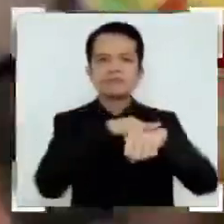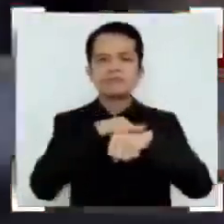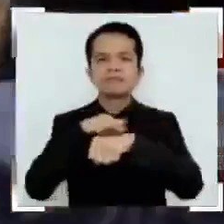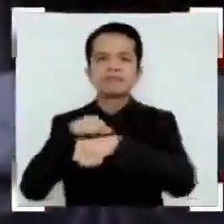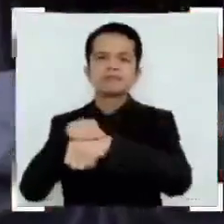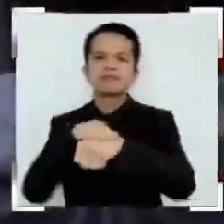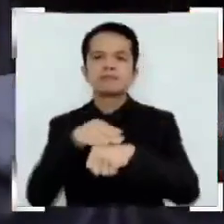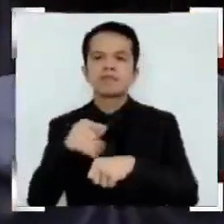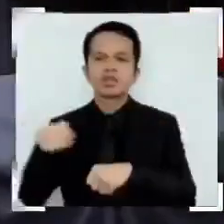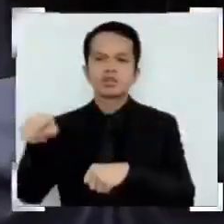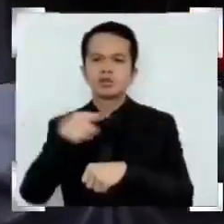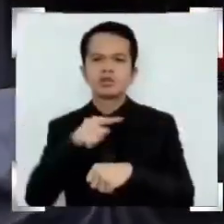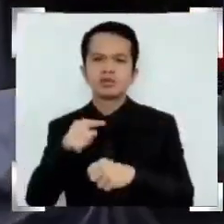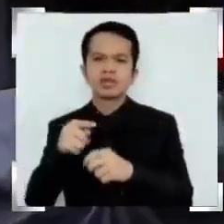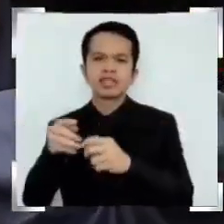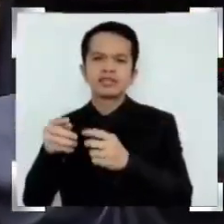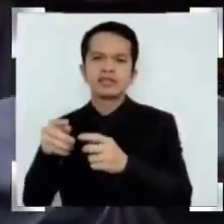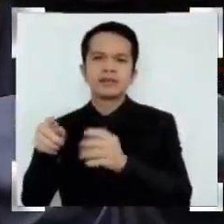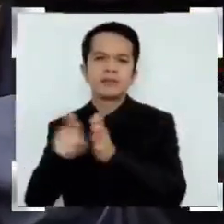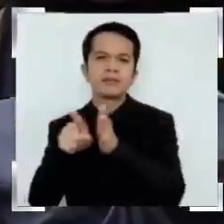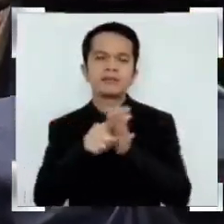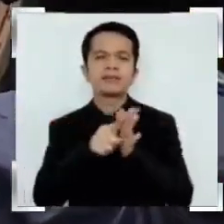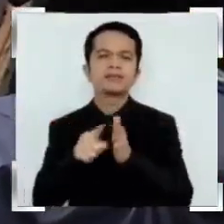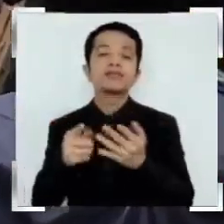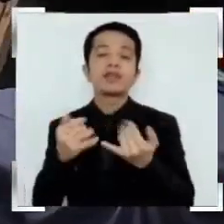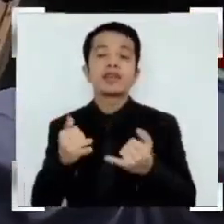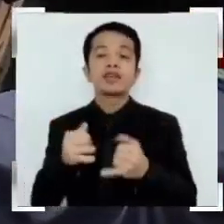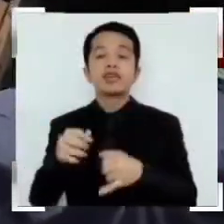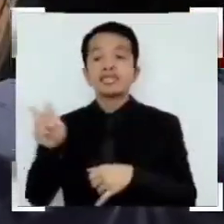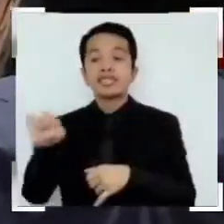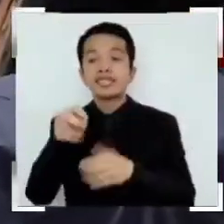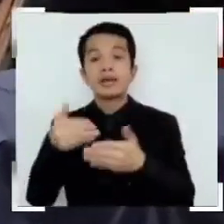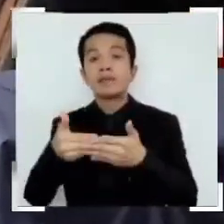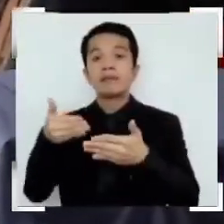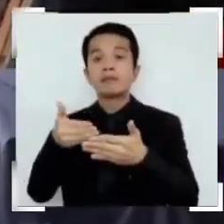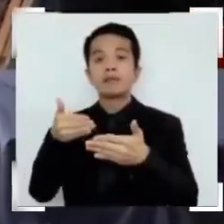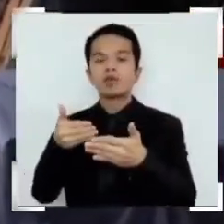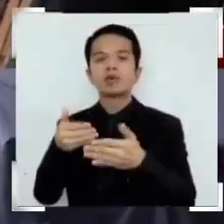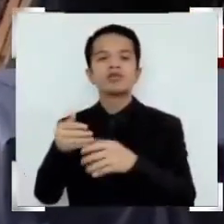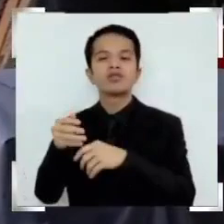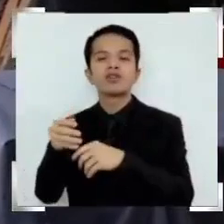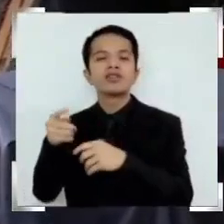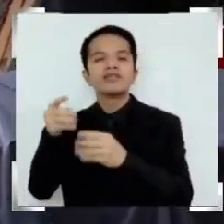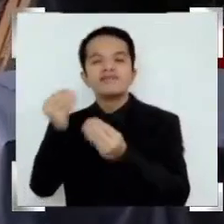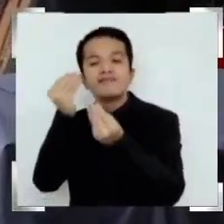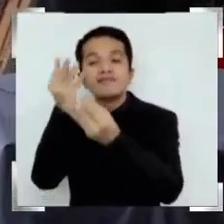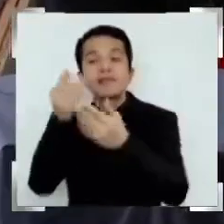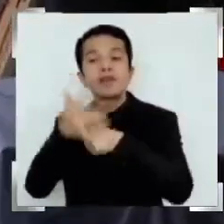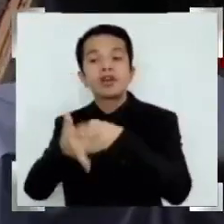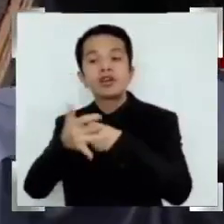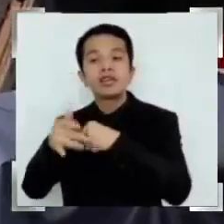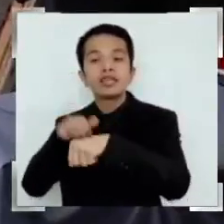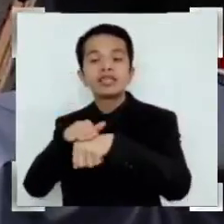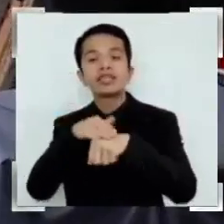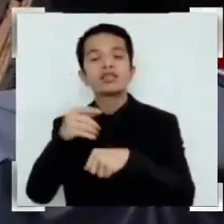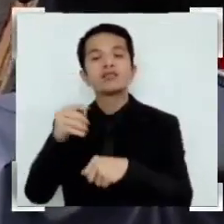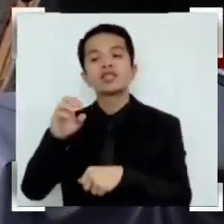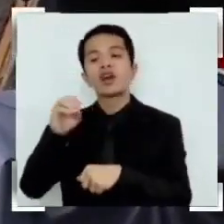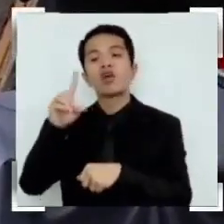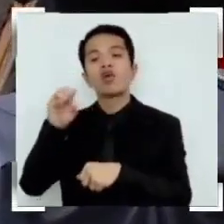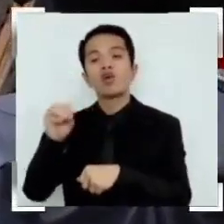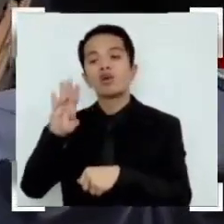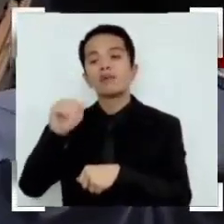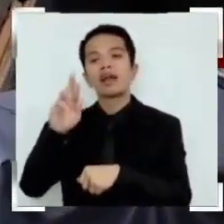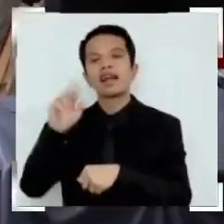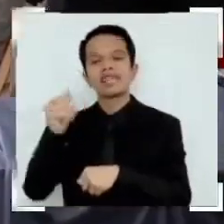mapaglalaruan. Bago mag-ikot ang mga taga-barangay ngayong araw, ay nagpaalala na sila sa mga residente ng Barangay Old Balara ilang araw na ang nakalilipas